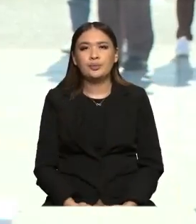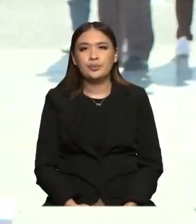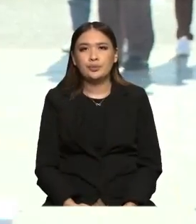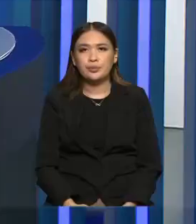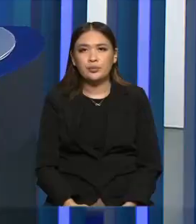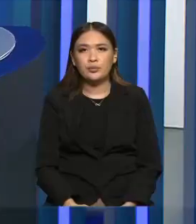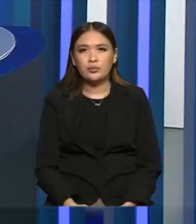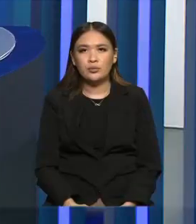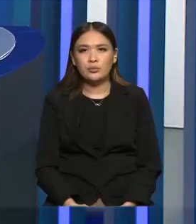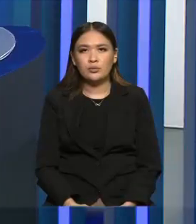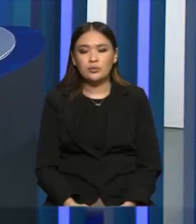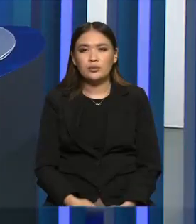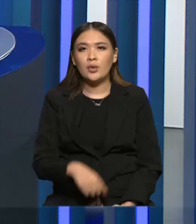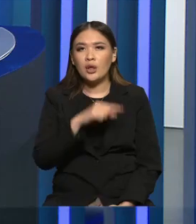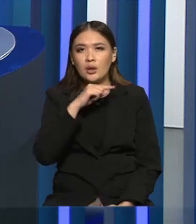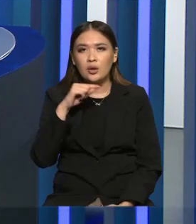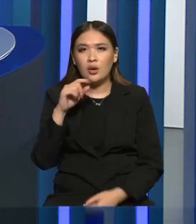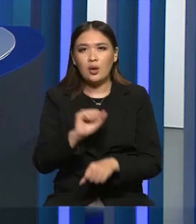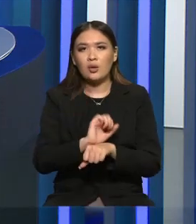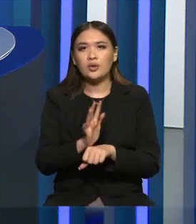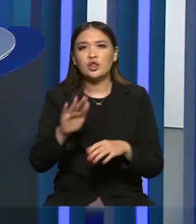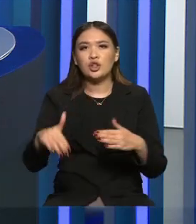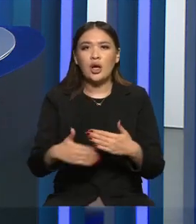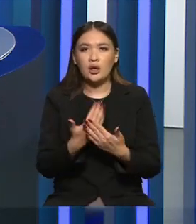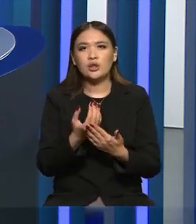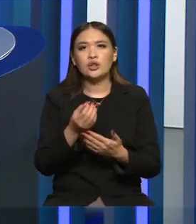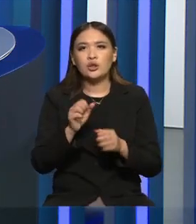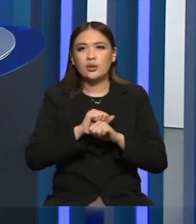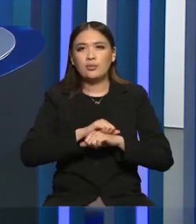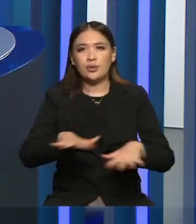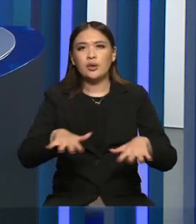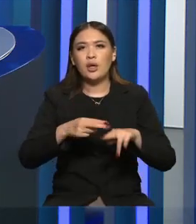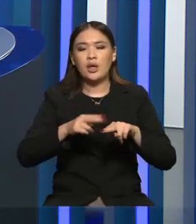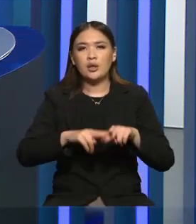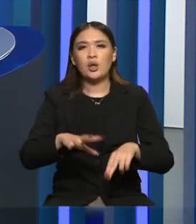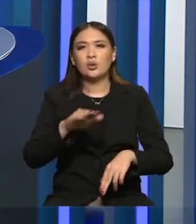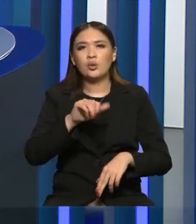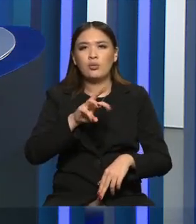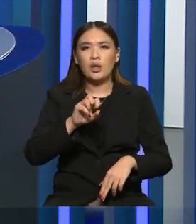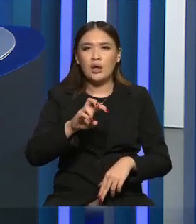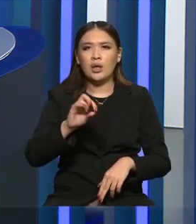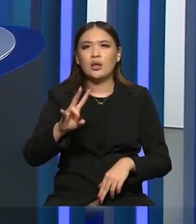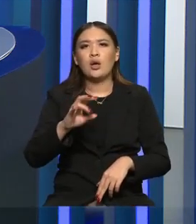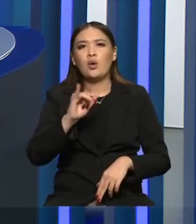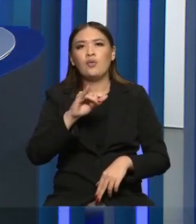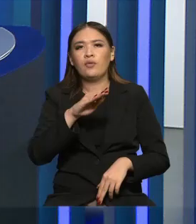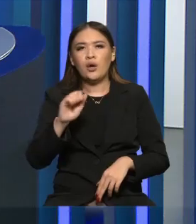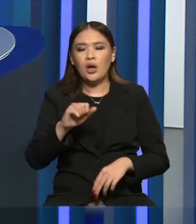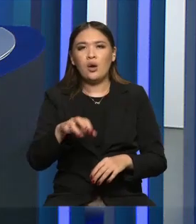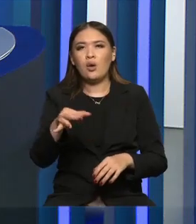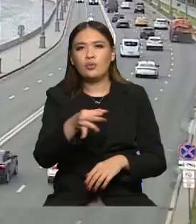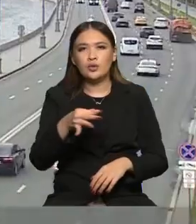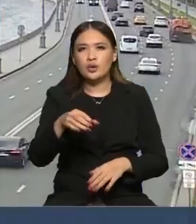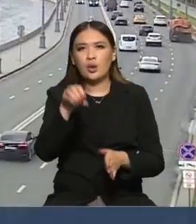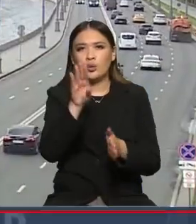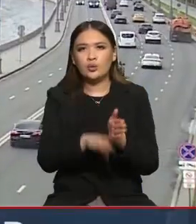жақсарады. Ресейде ковидтің жаңа штамы тарап жатыр. Әсіресе Түмен, Уфа облыстарында жағдай ушығып барады. Онда